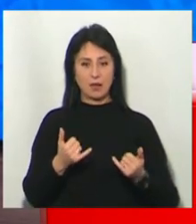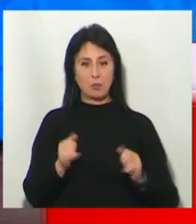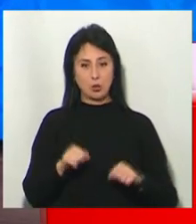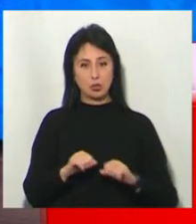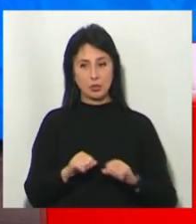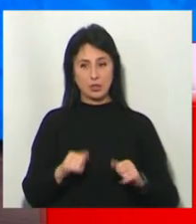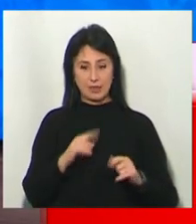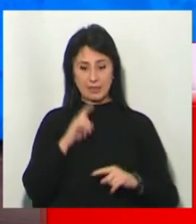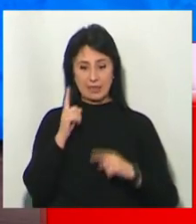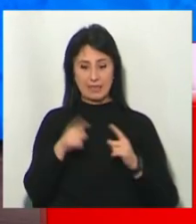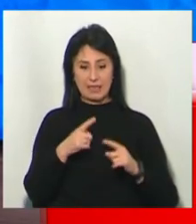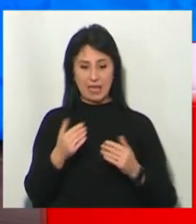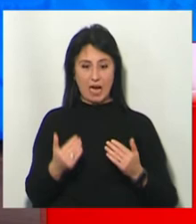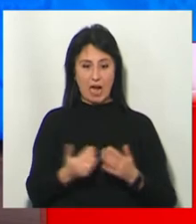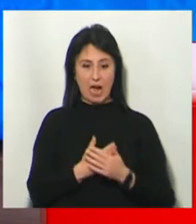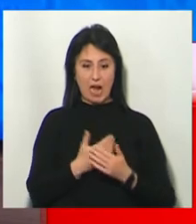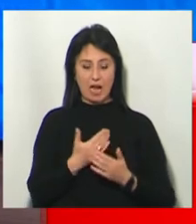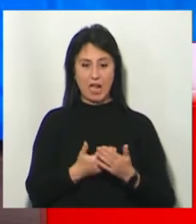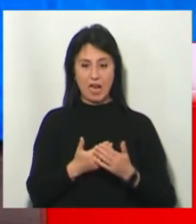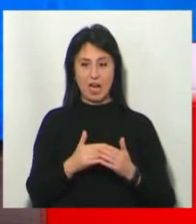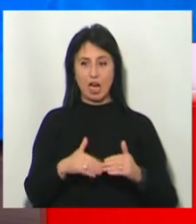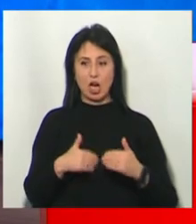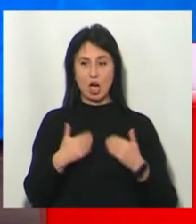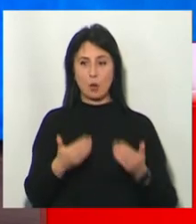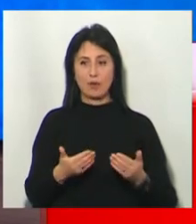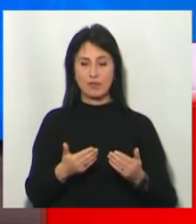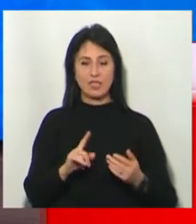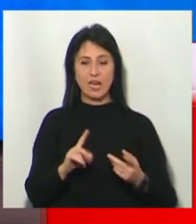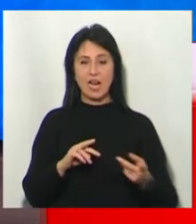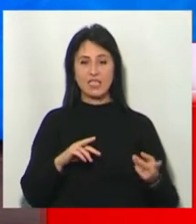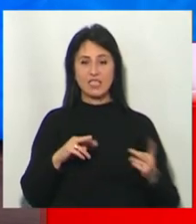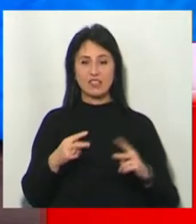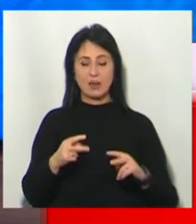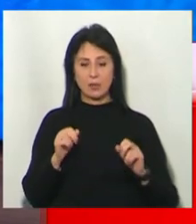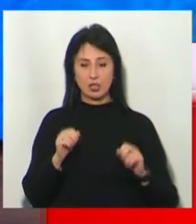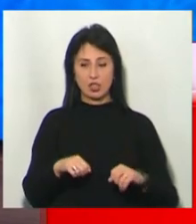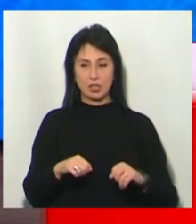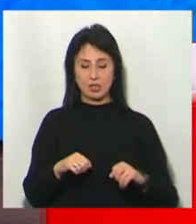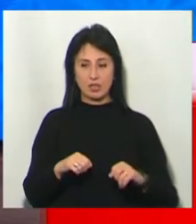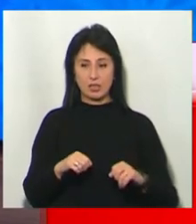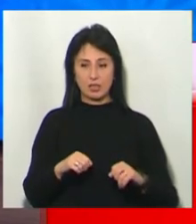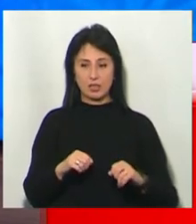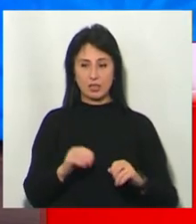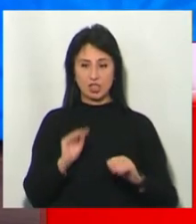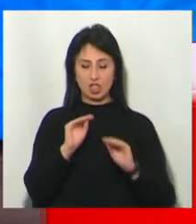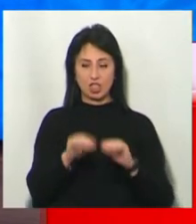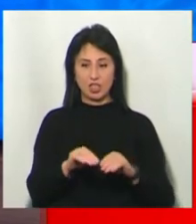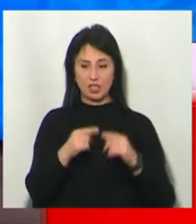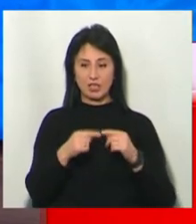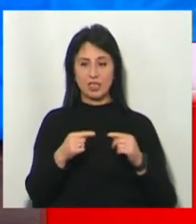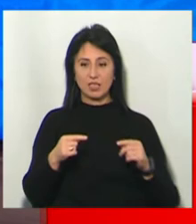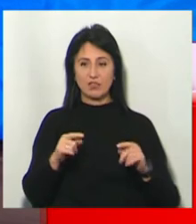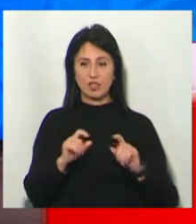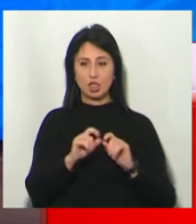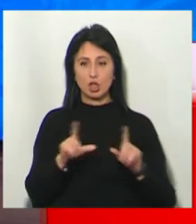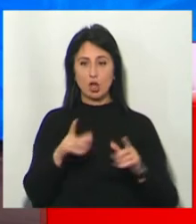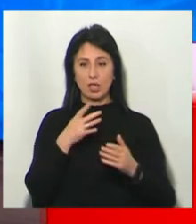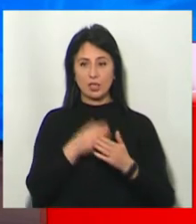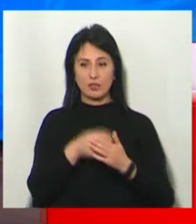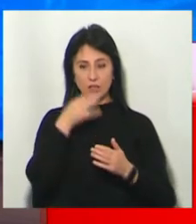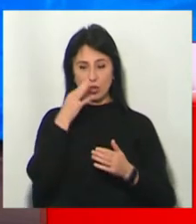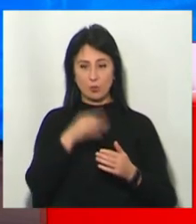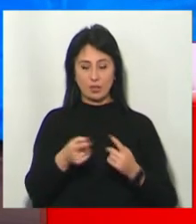და აი წლევანდელი უახლესი რეკომენდაციებით რა ცვლილებები შეიძლება შეეტანა სხვადასხვა სკოლას